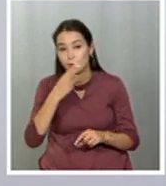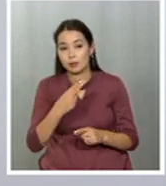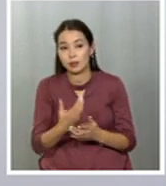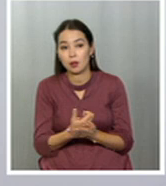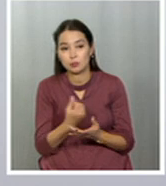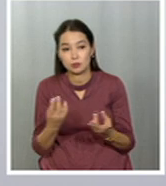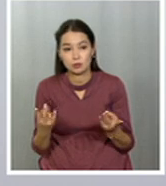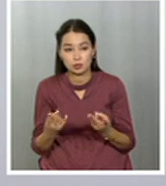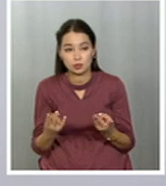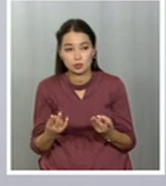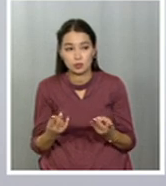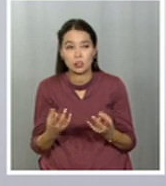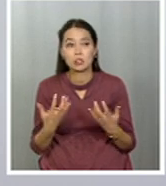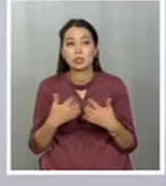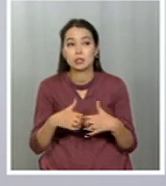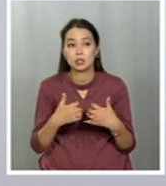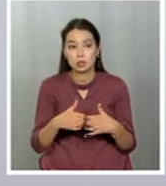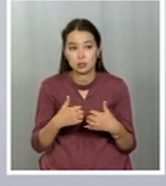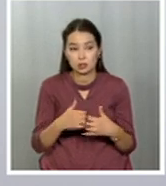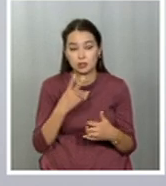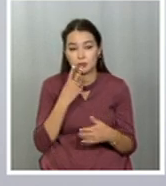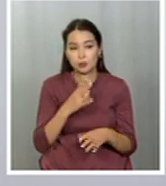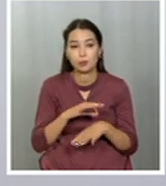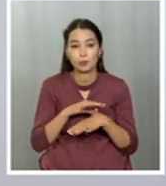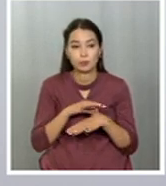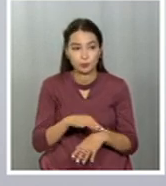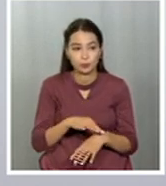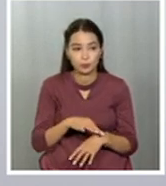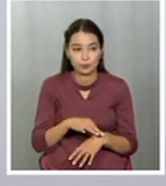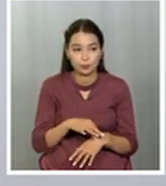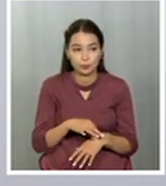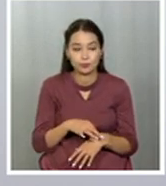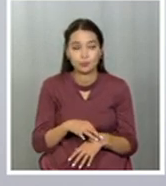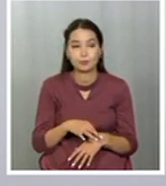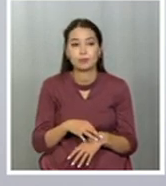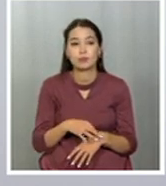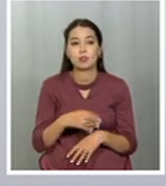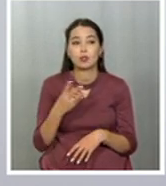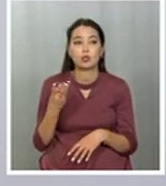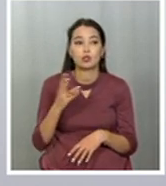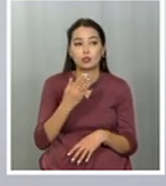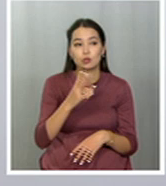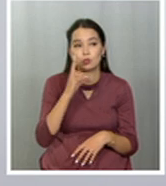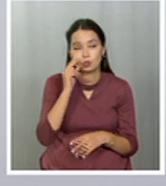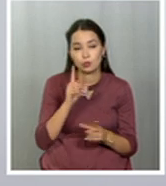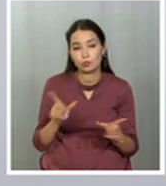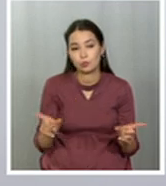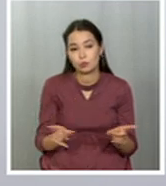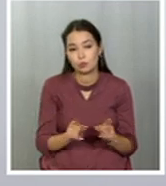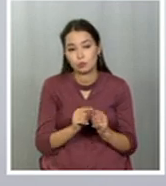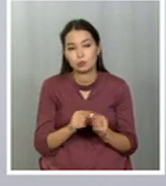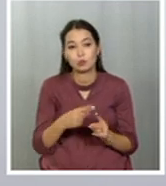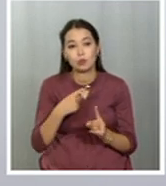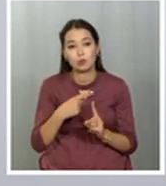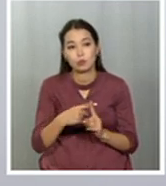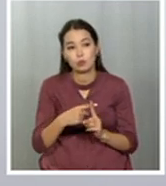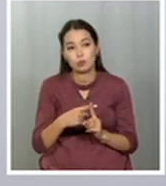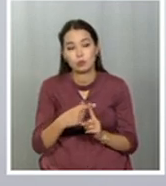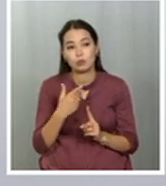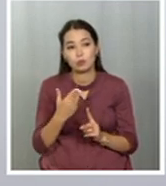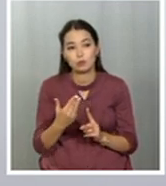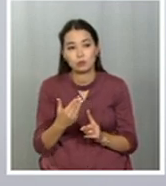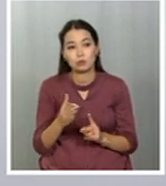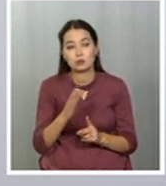дейді. Есептеу жүргізейік. Бұл жерде алдыңғы 3 мүшенің қосындысы балалар бізде